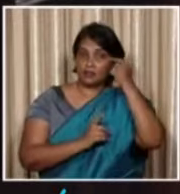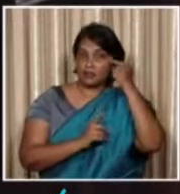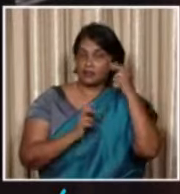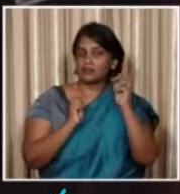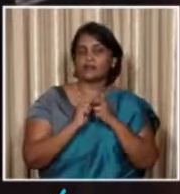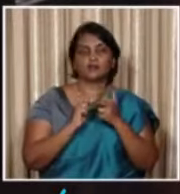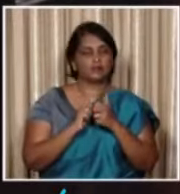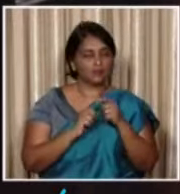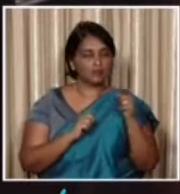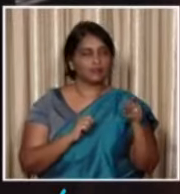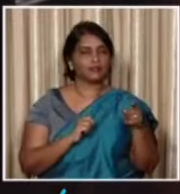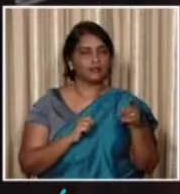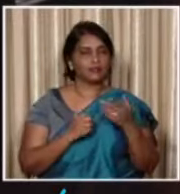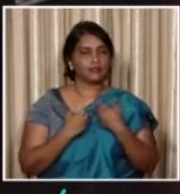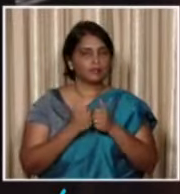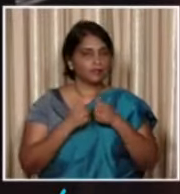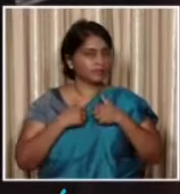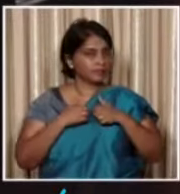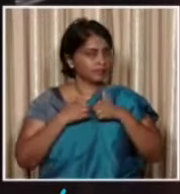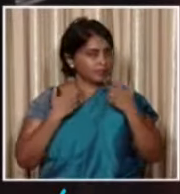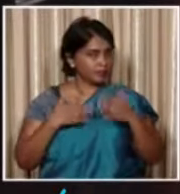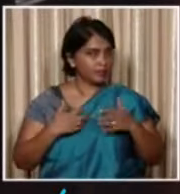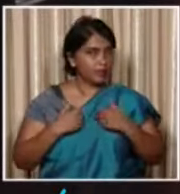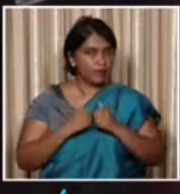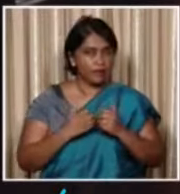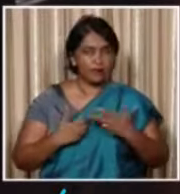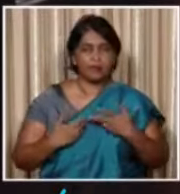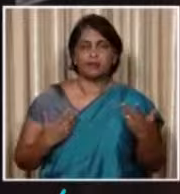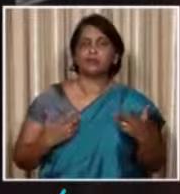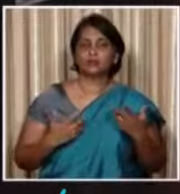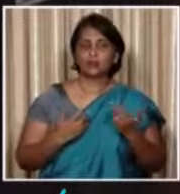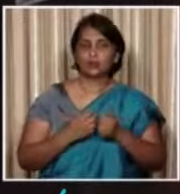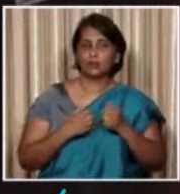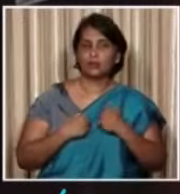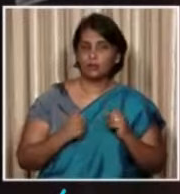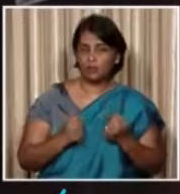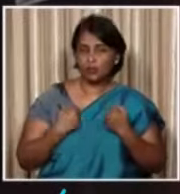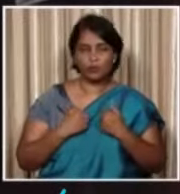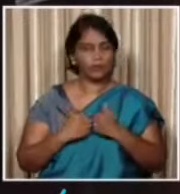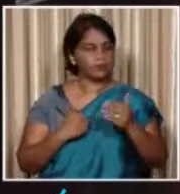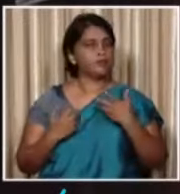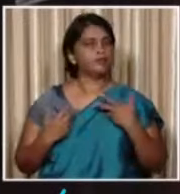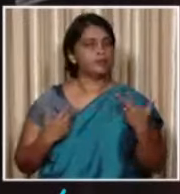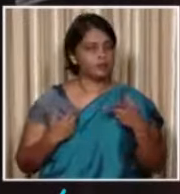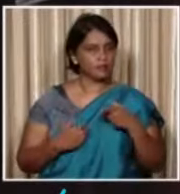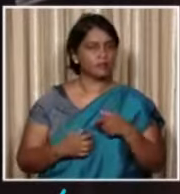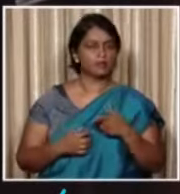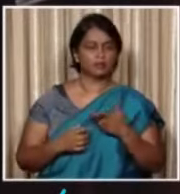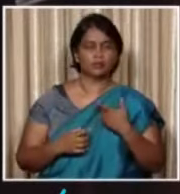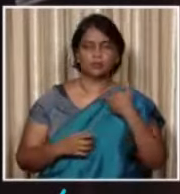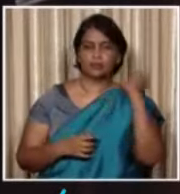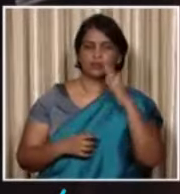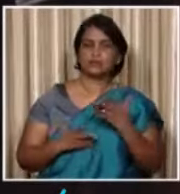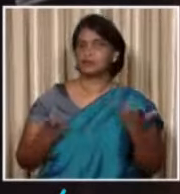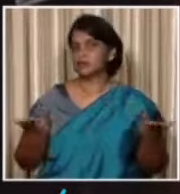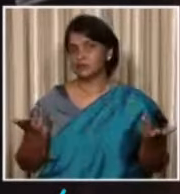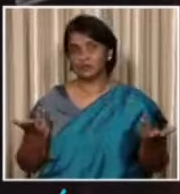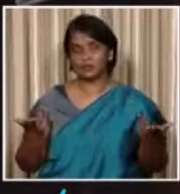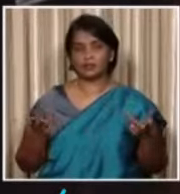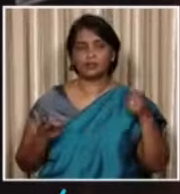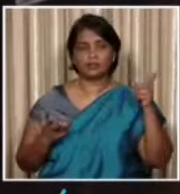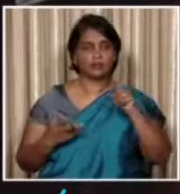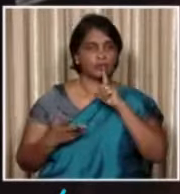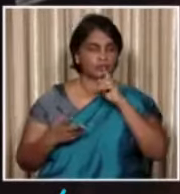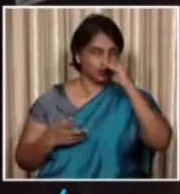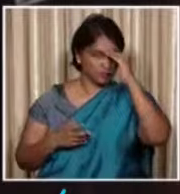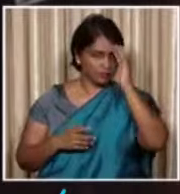දේවල්. තමන්ගේ වැඩේ ඉවර කරගන්න බැරි වුණාම තමන් උත්සාහ කරන දේ කරගන්න බැරි වුණාම ඒකට බයි දැන් හරි වැඩක් නේ. එතුමා